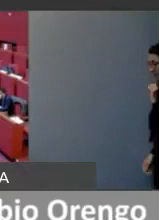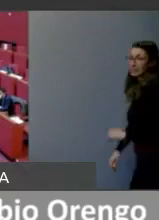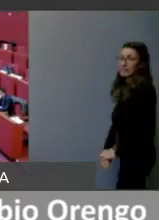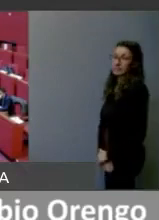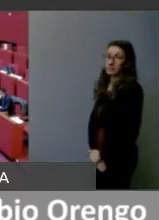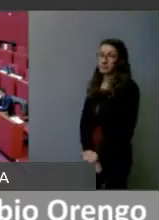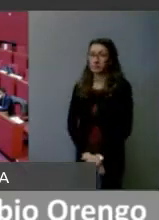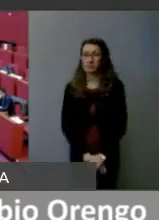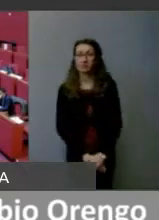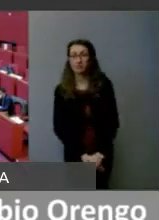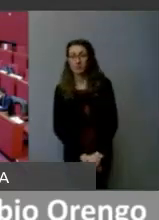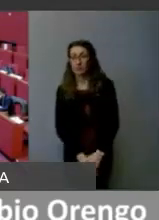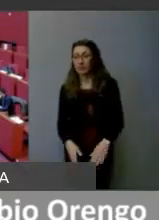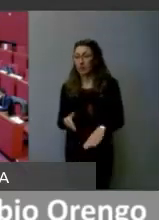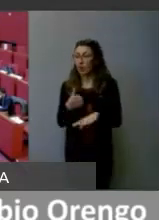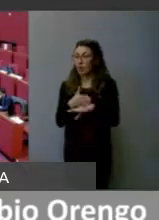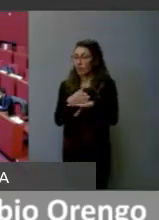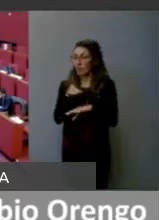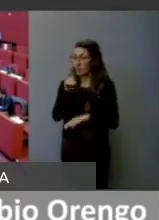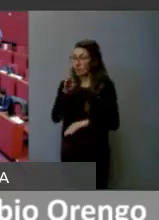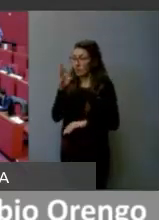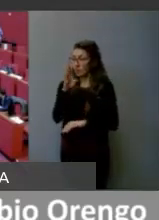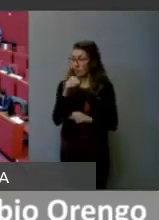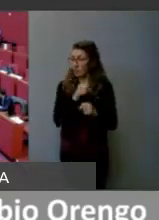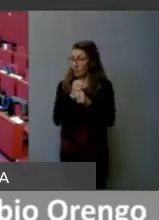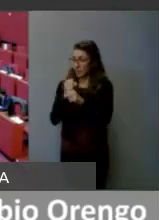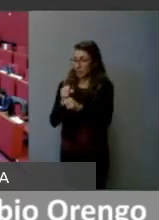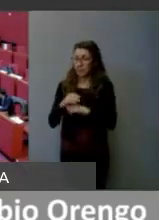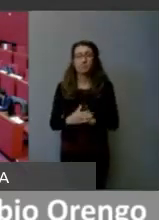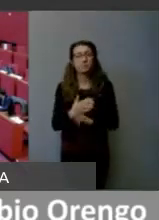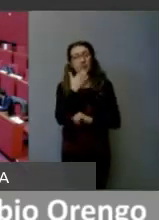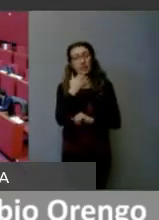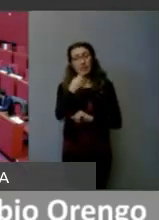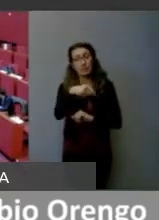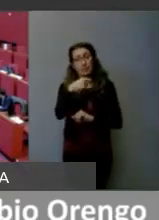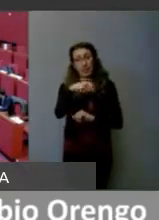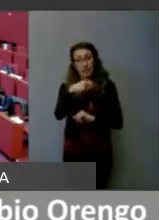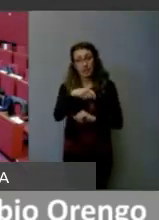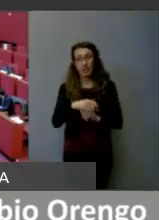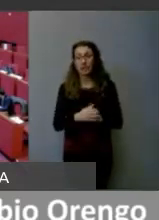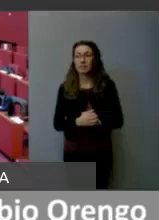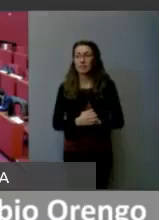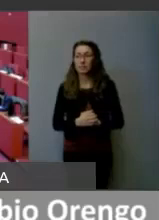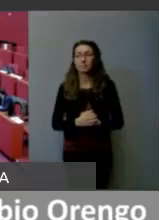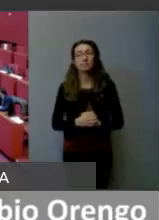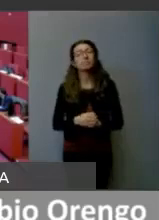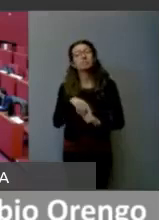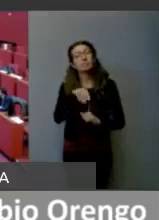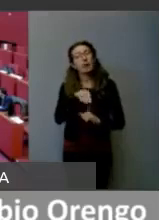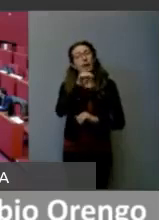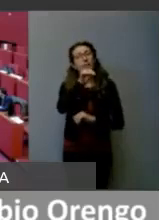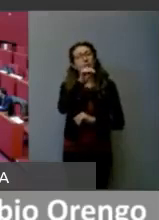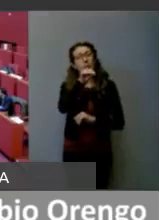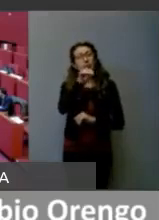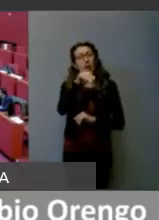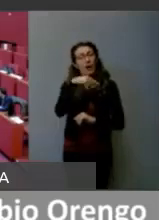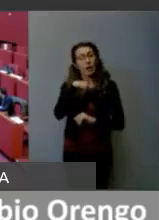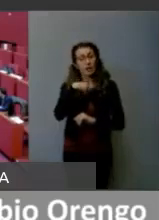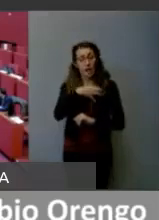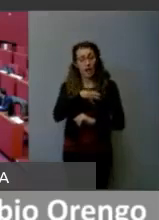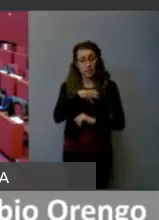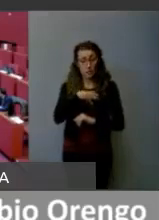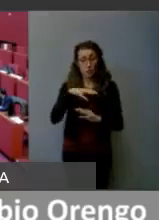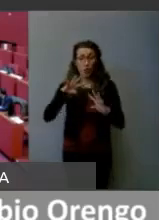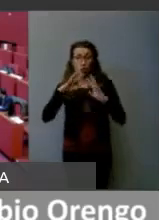Prego consigliere De Benedictis. Grazie presidente. Ma io con questa interpellanza chiedo a lei, assessore, a tutta la